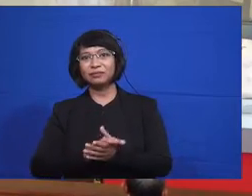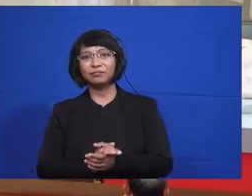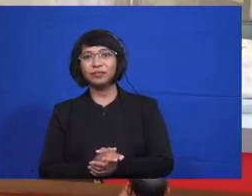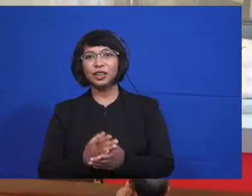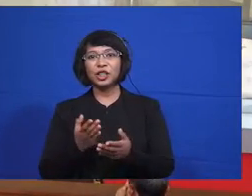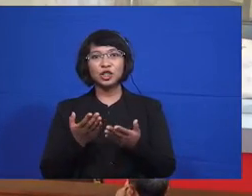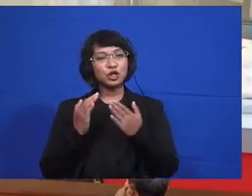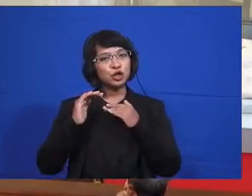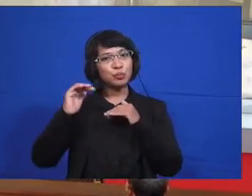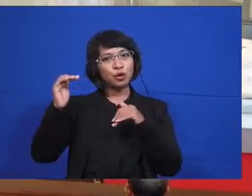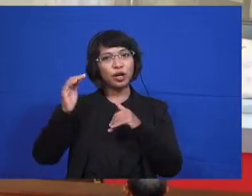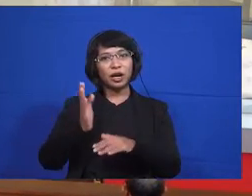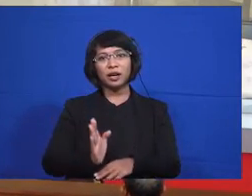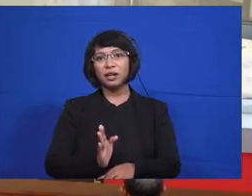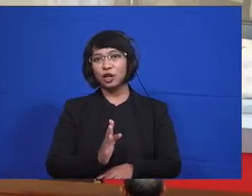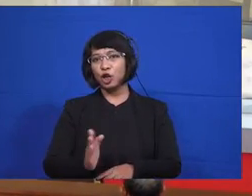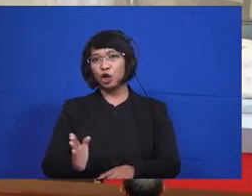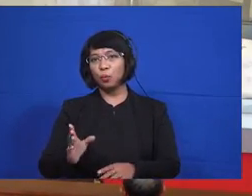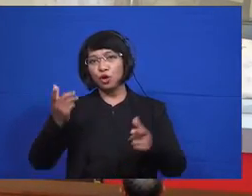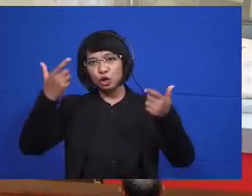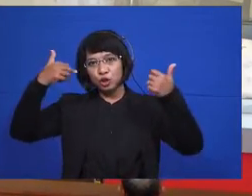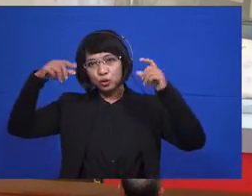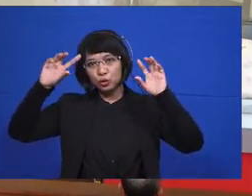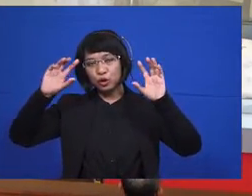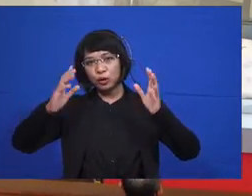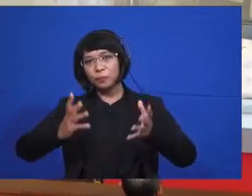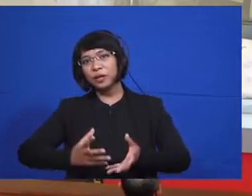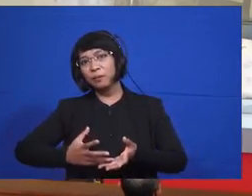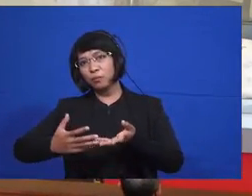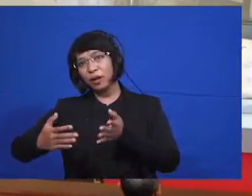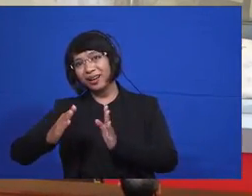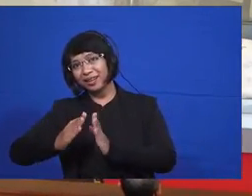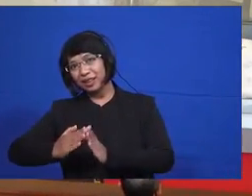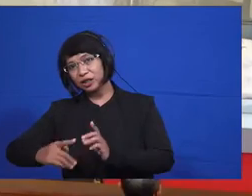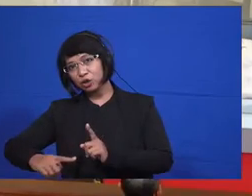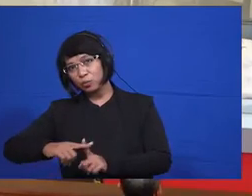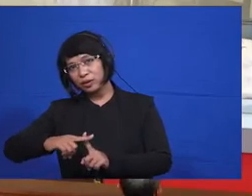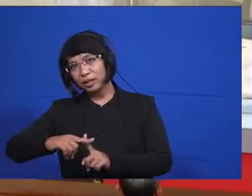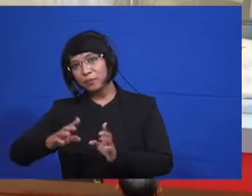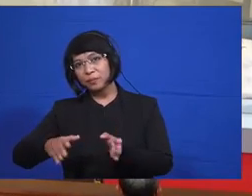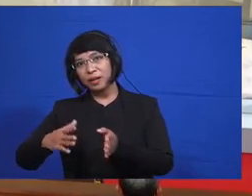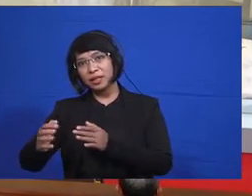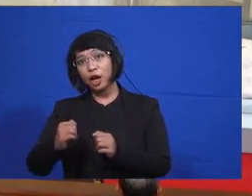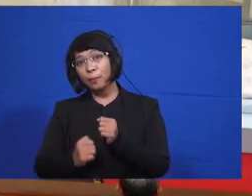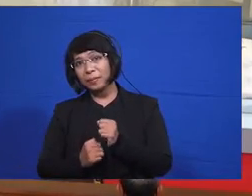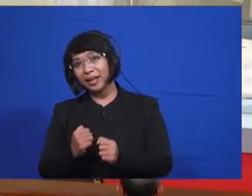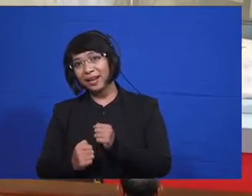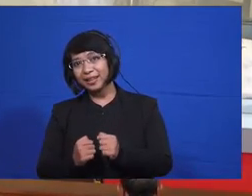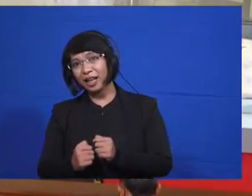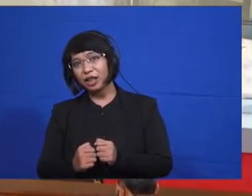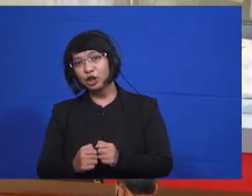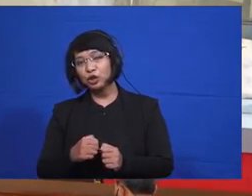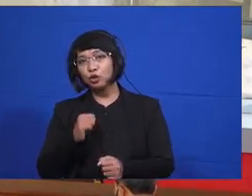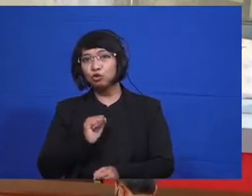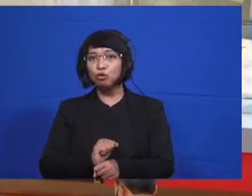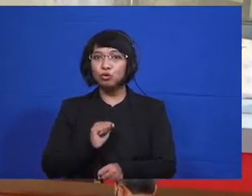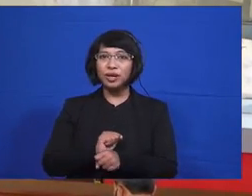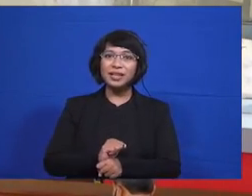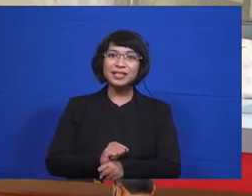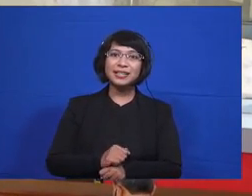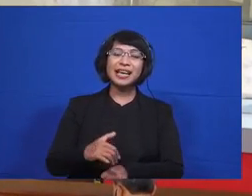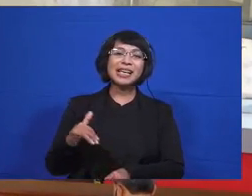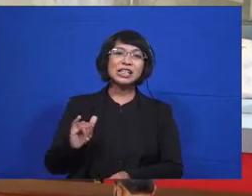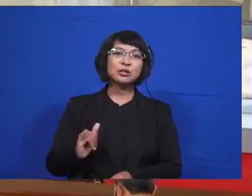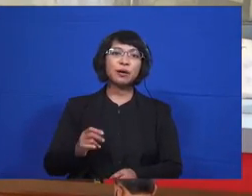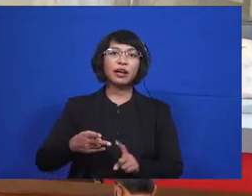romo, suster nanti bisa kembali ke rumah masing-masing untuk menjalankan tugas perutusan dengan baik menjadi formator